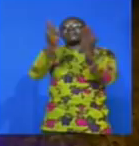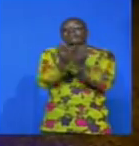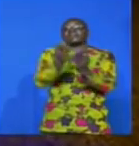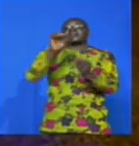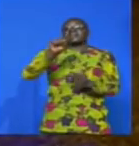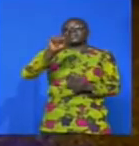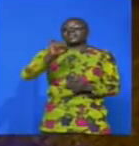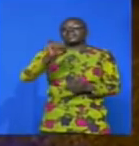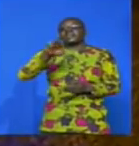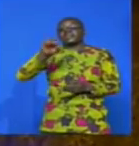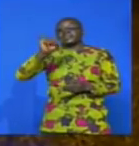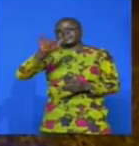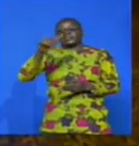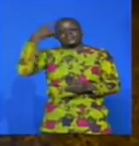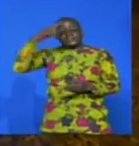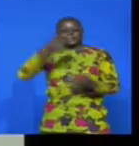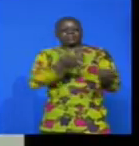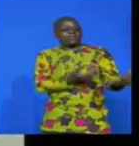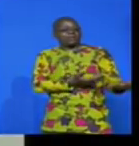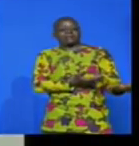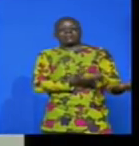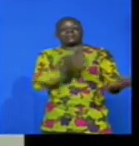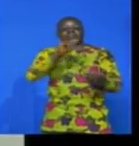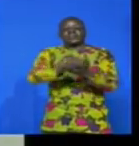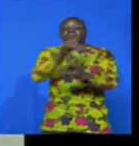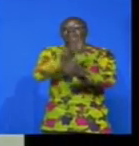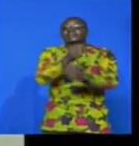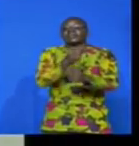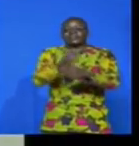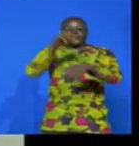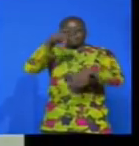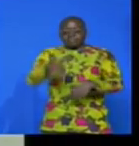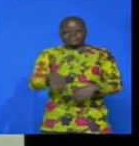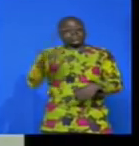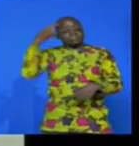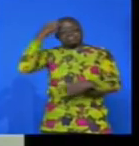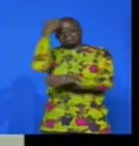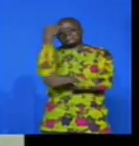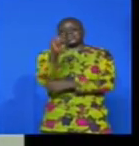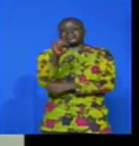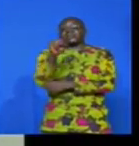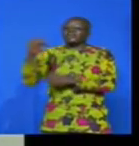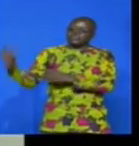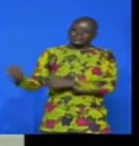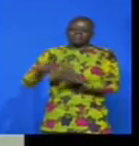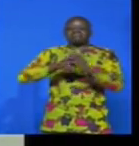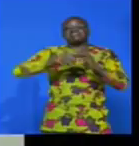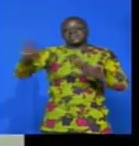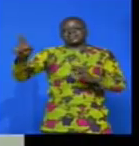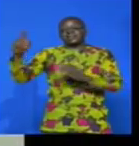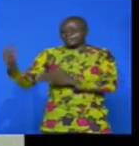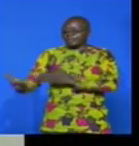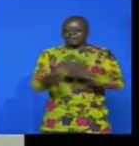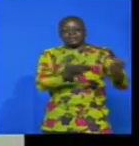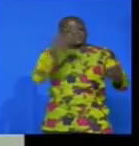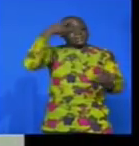double était initialement attendu. Ceux qui œuvraient en zone rebelle vont transiter par la Jordanie. Ils devraient ensuite être accueillis par l'Allemagne,